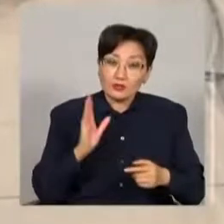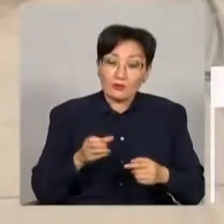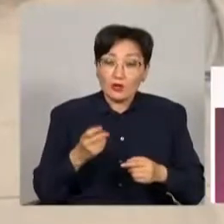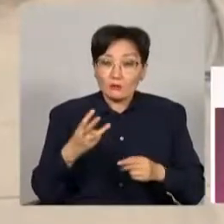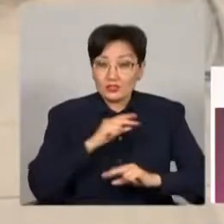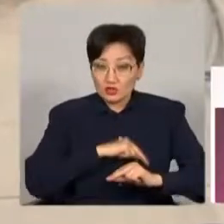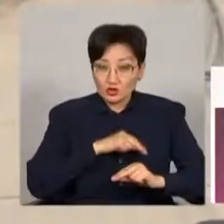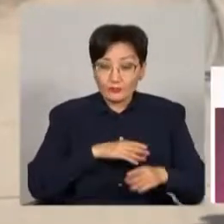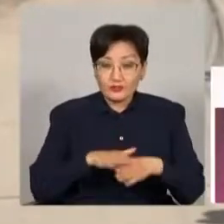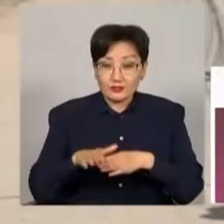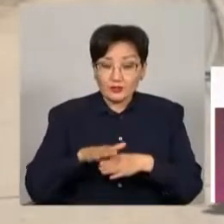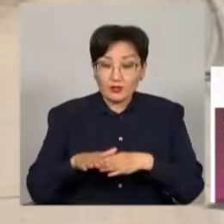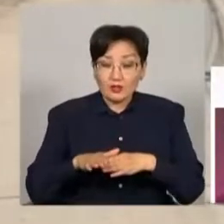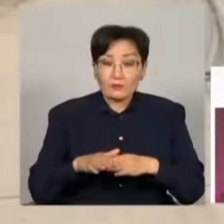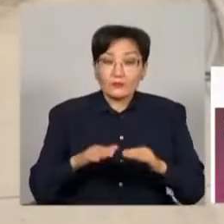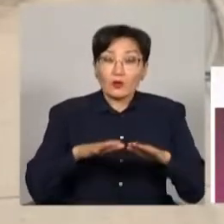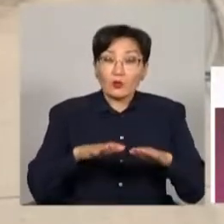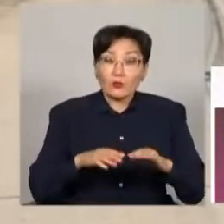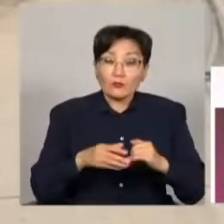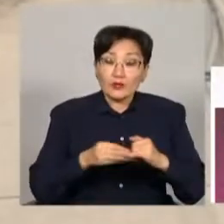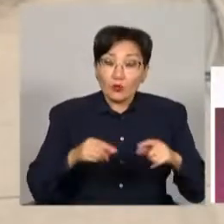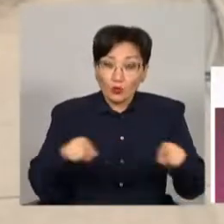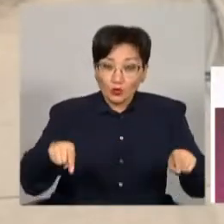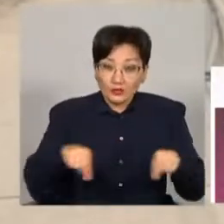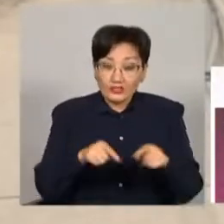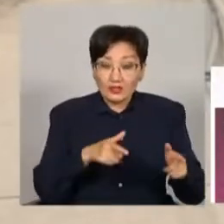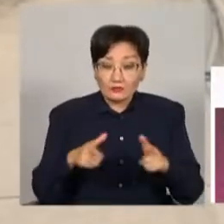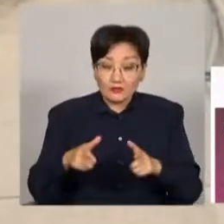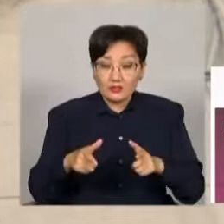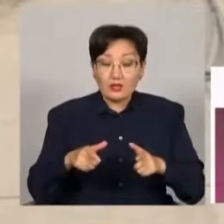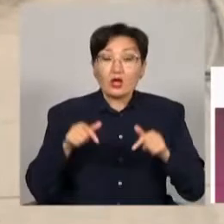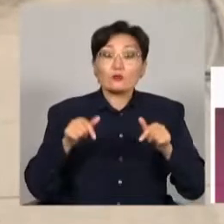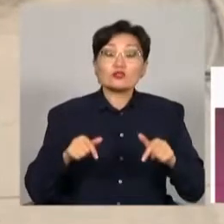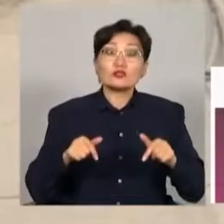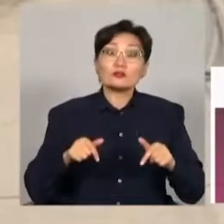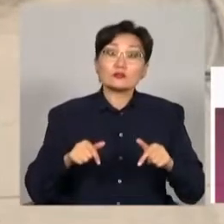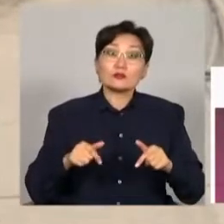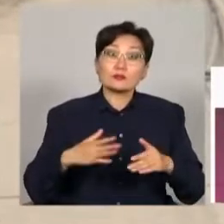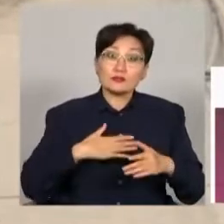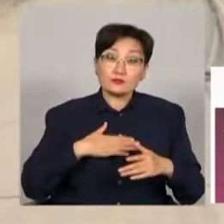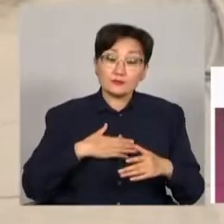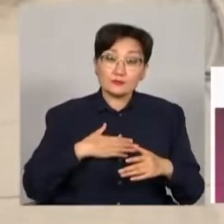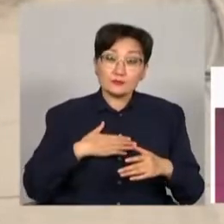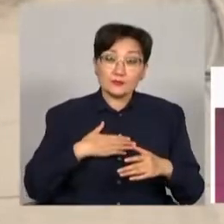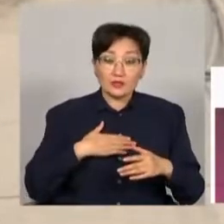жасалып қояды, кабиндердің бәрі жасалып, орны дайындалып, содан кейін барып ауыстыратын болады. Бұл жерде жаңа біздің